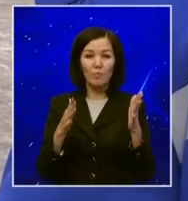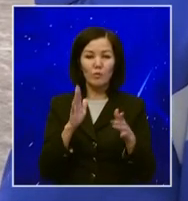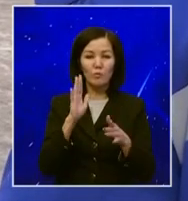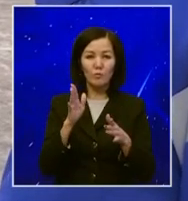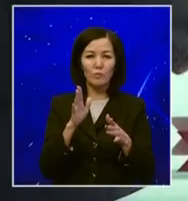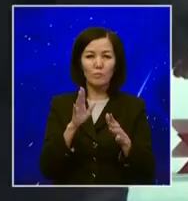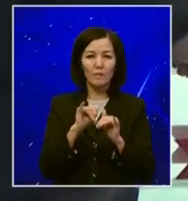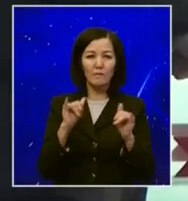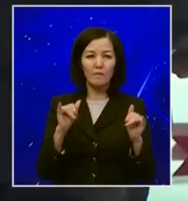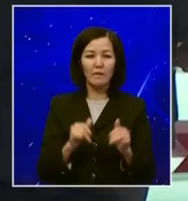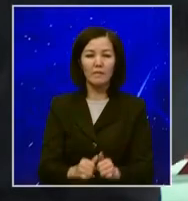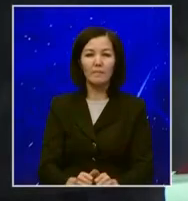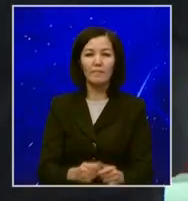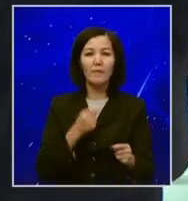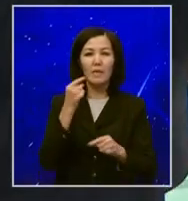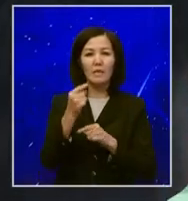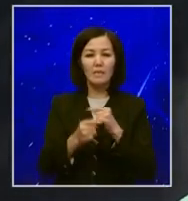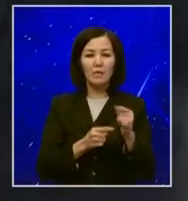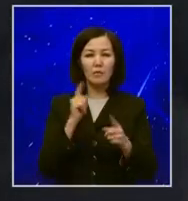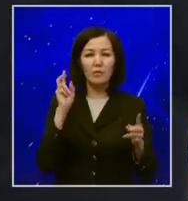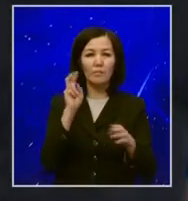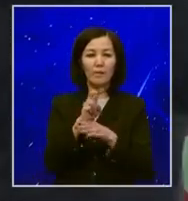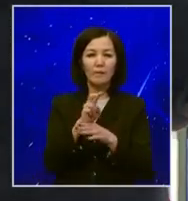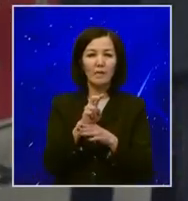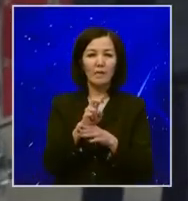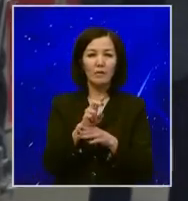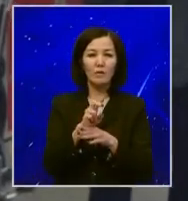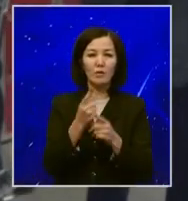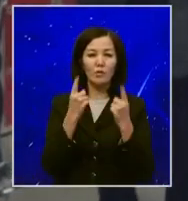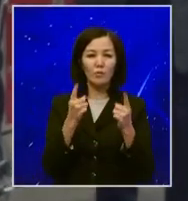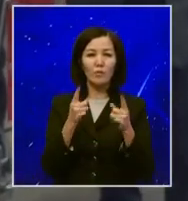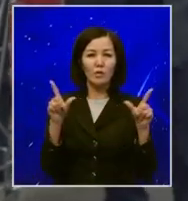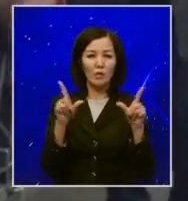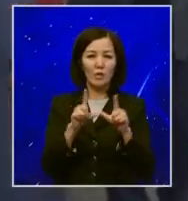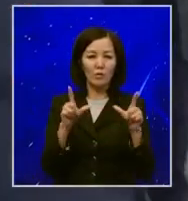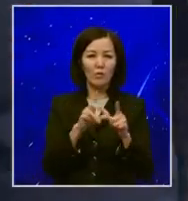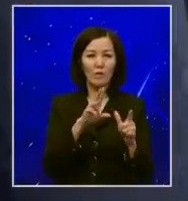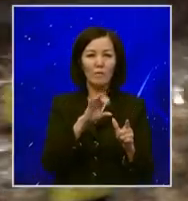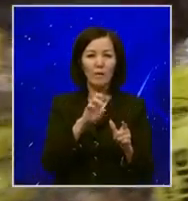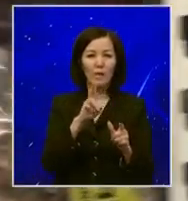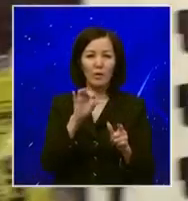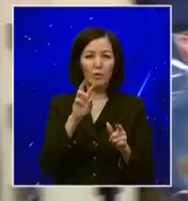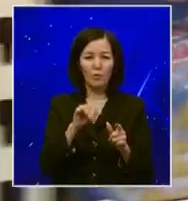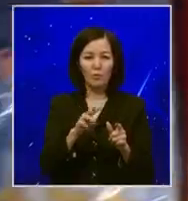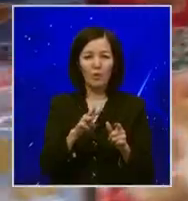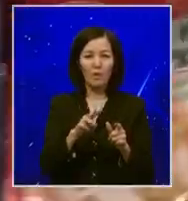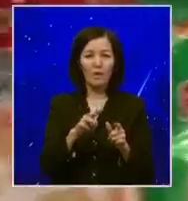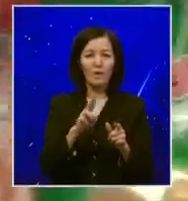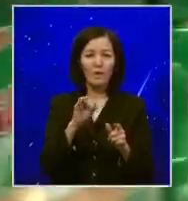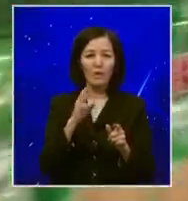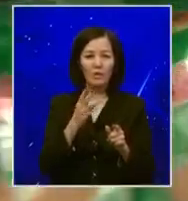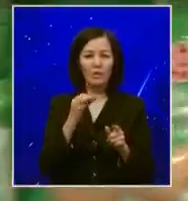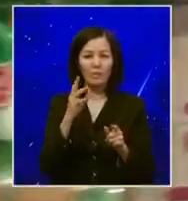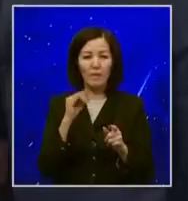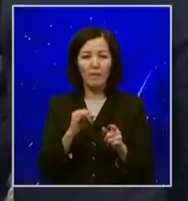это все наше. Следующим объектом посещения стал один из супермаркетов крупнейшей торгово-розничной сети Казахстана «Magnum Cash &